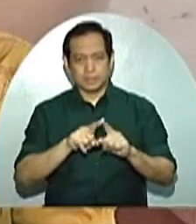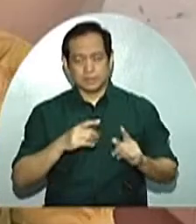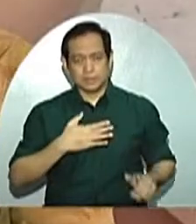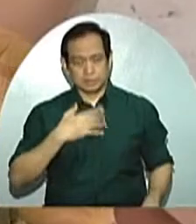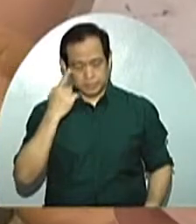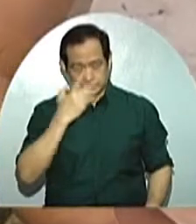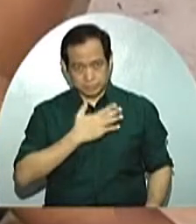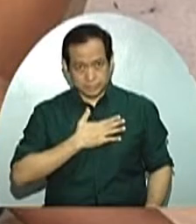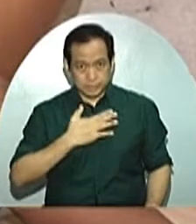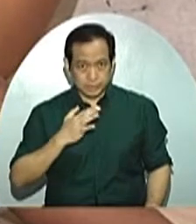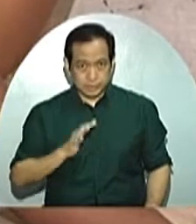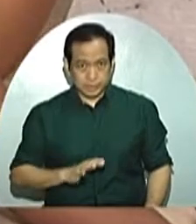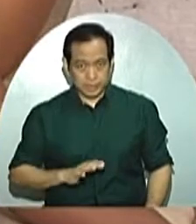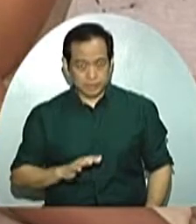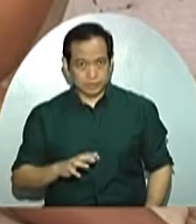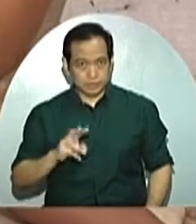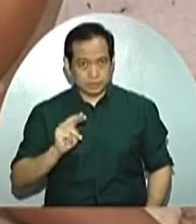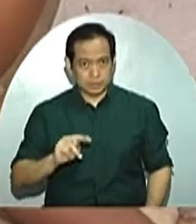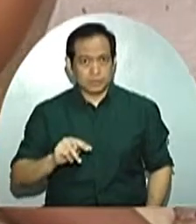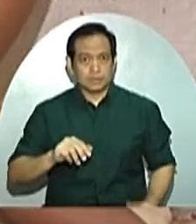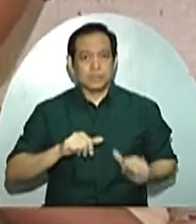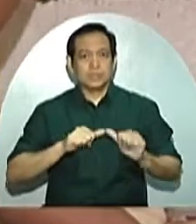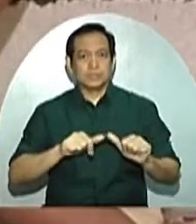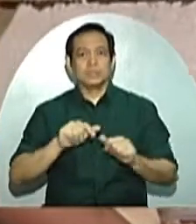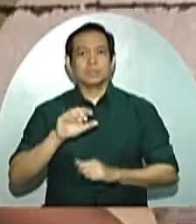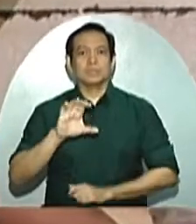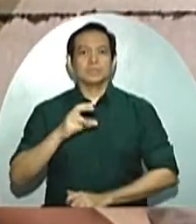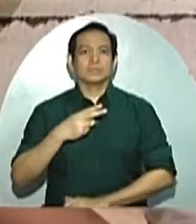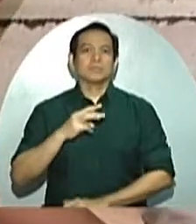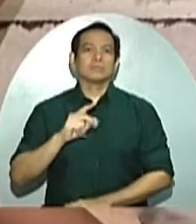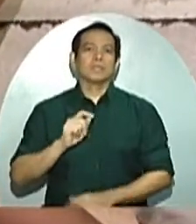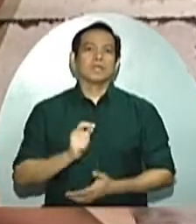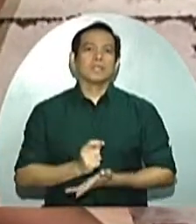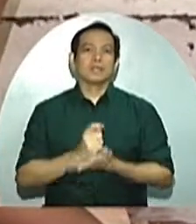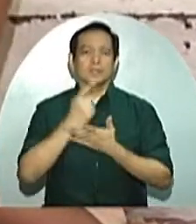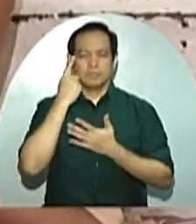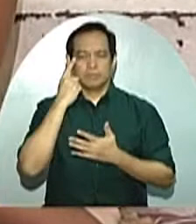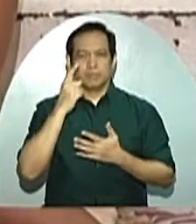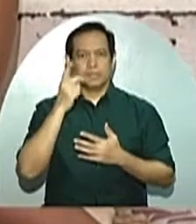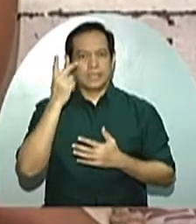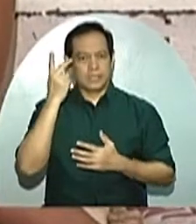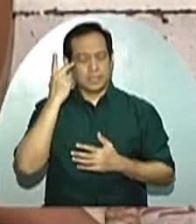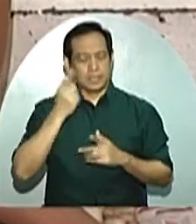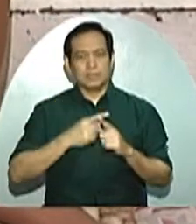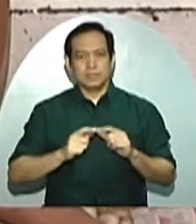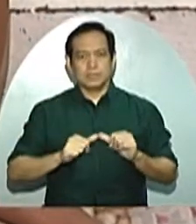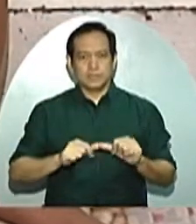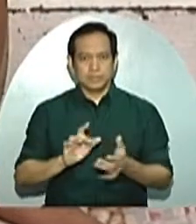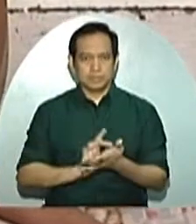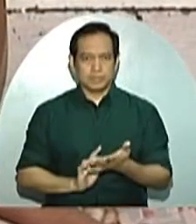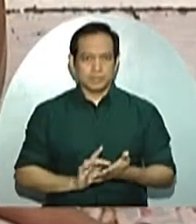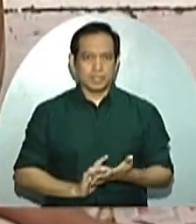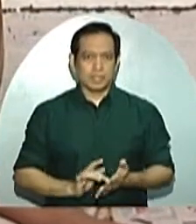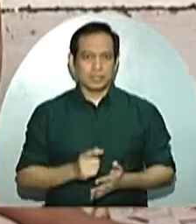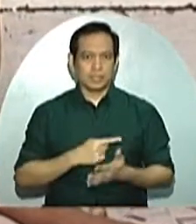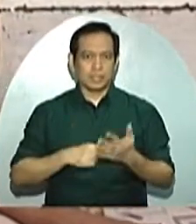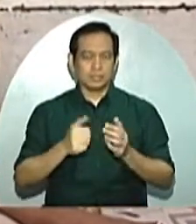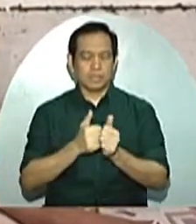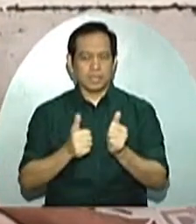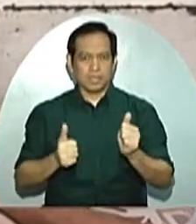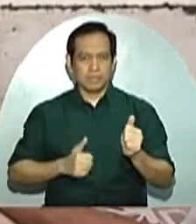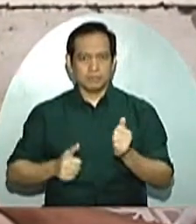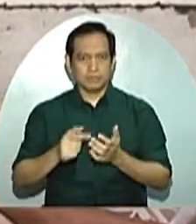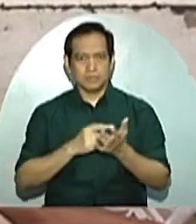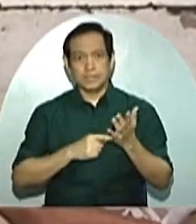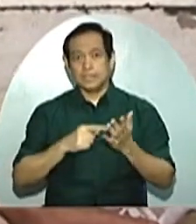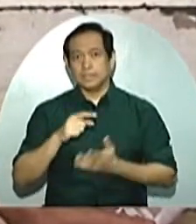po. Kinakailangan na patuloy ng pagki-chemotherapy kay Kian para tuloy-tuloy ang gamutan at